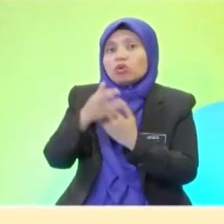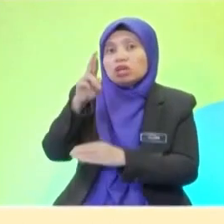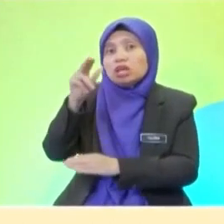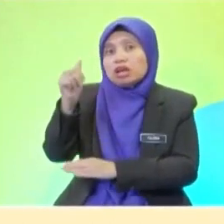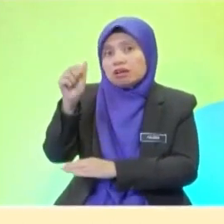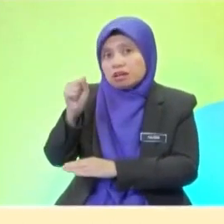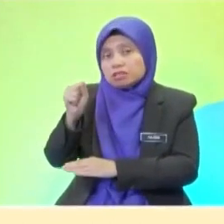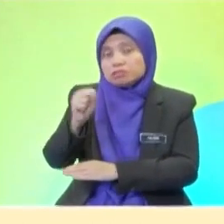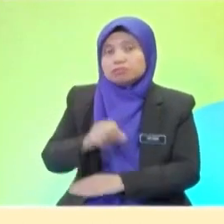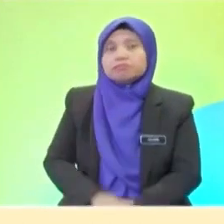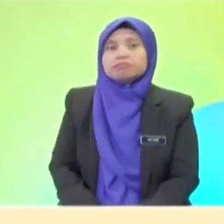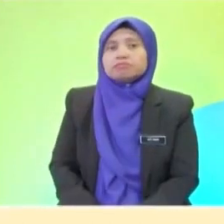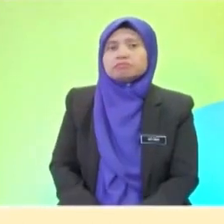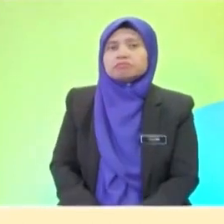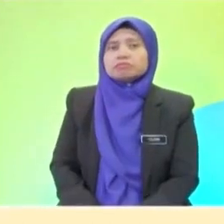mandi